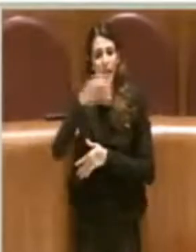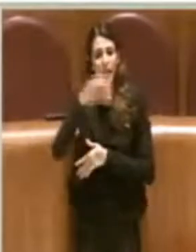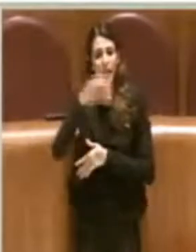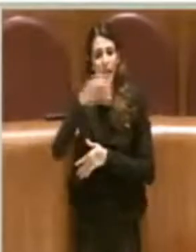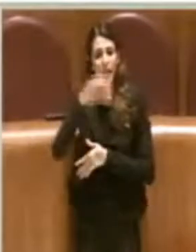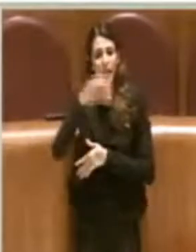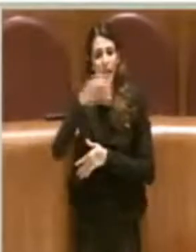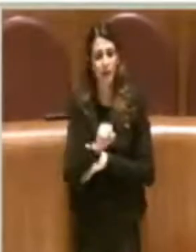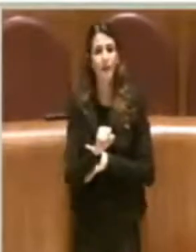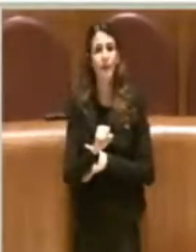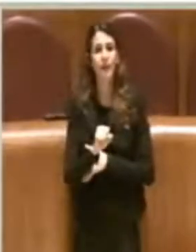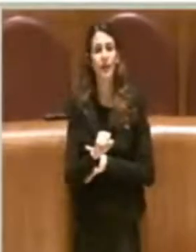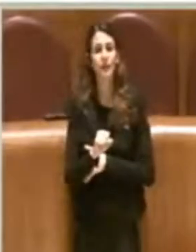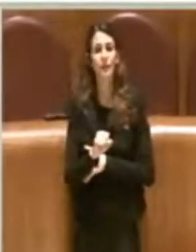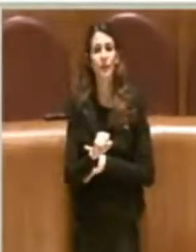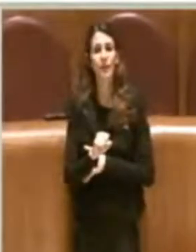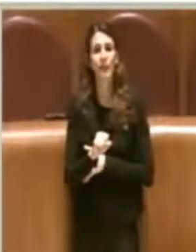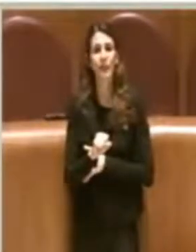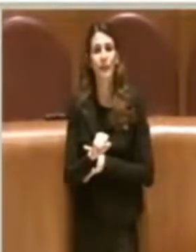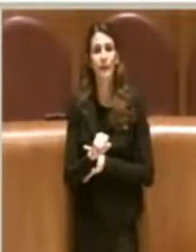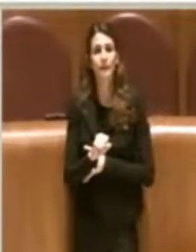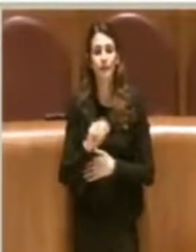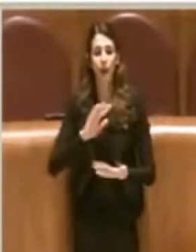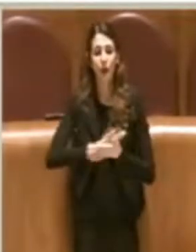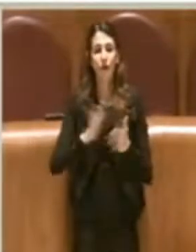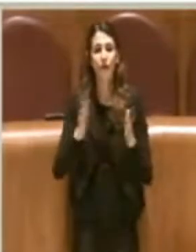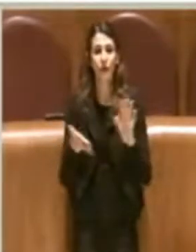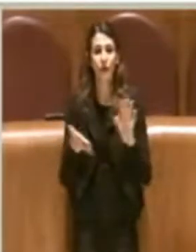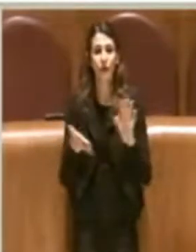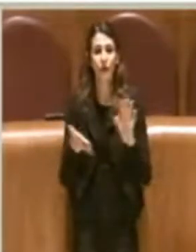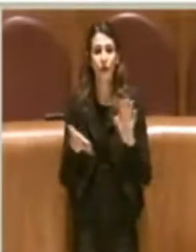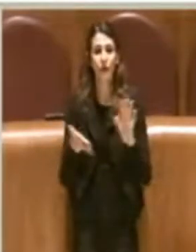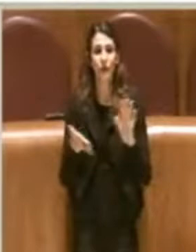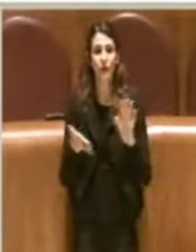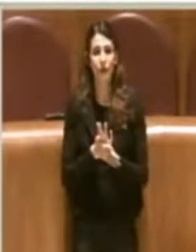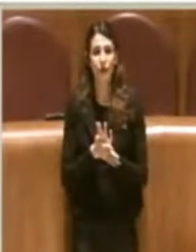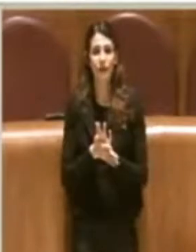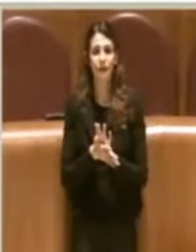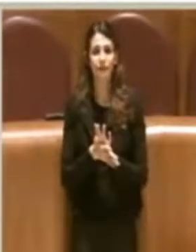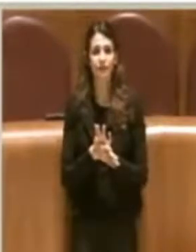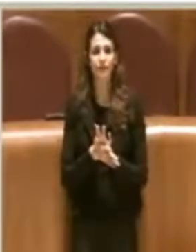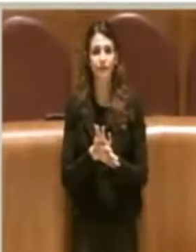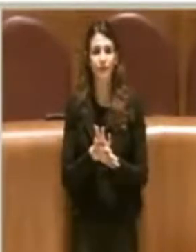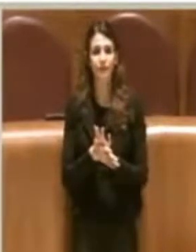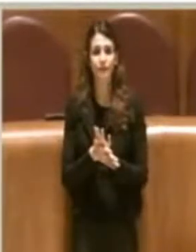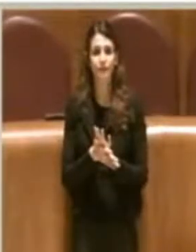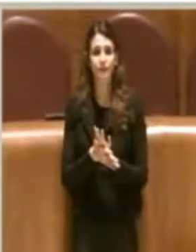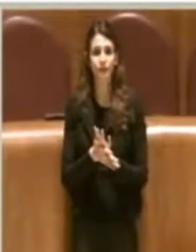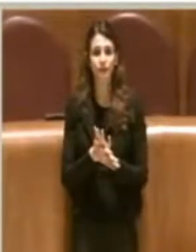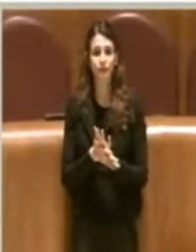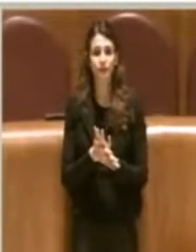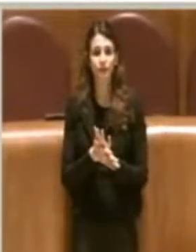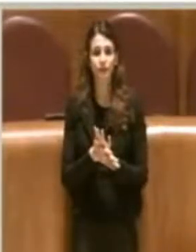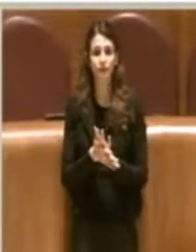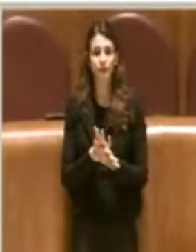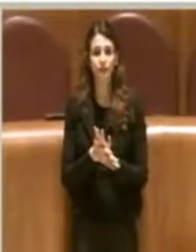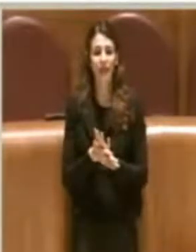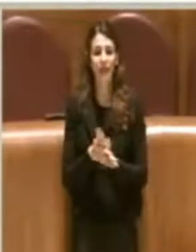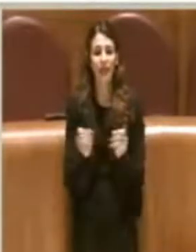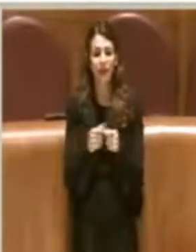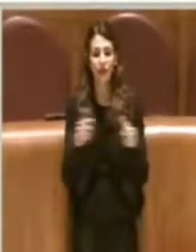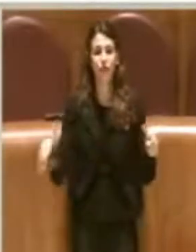sono no effettivamente le convenzioni che insistono a all'interno su un territorio perché è importante